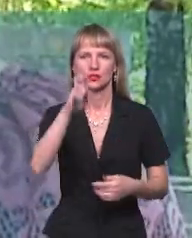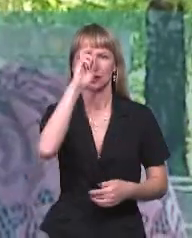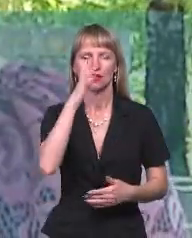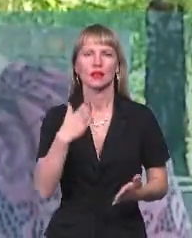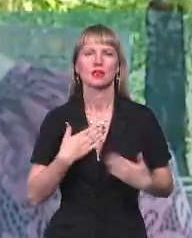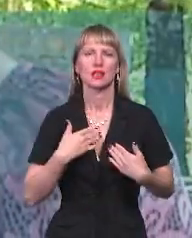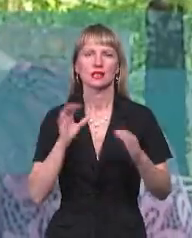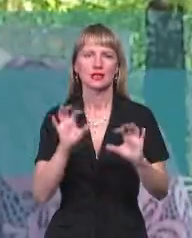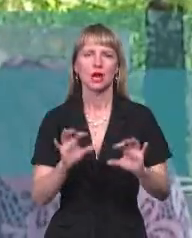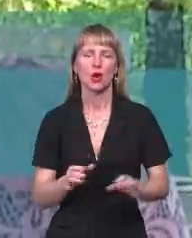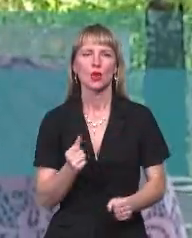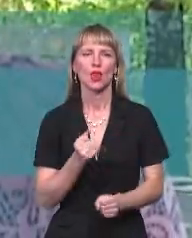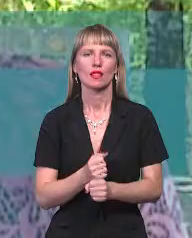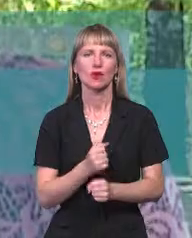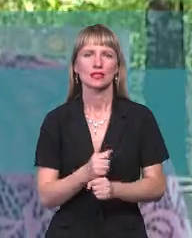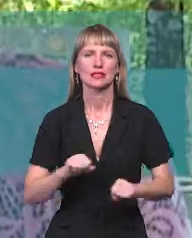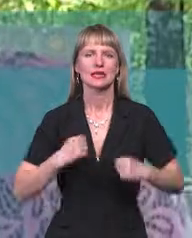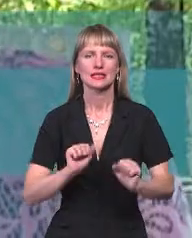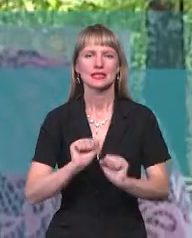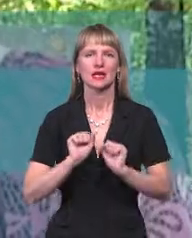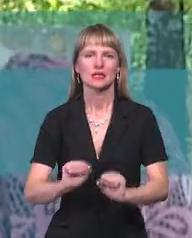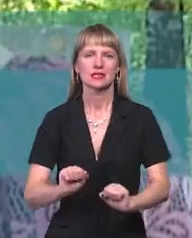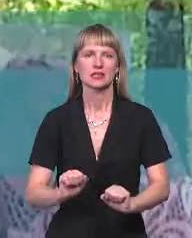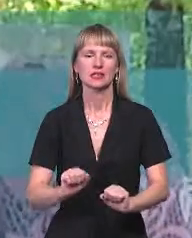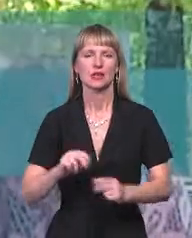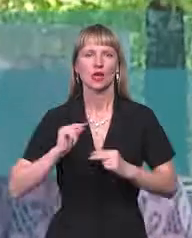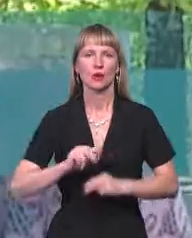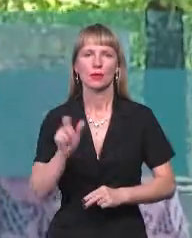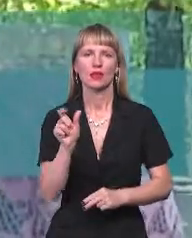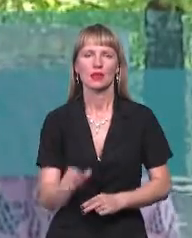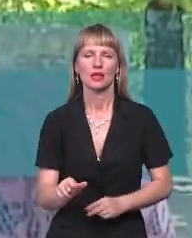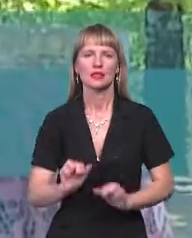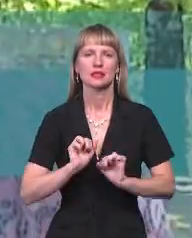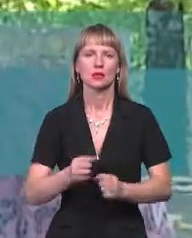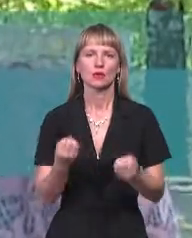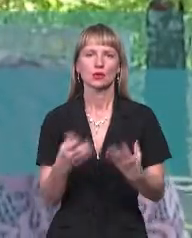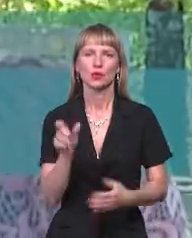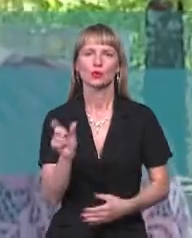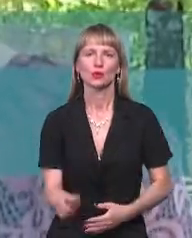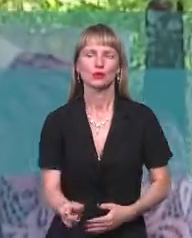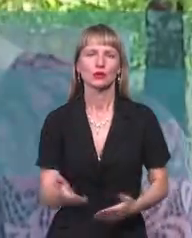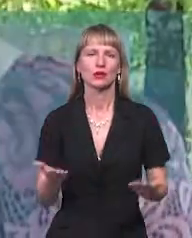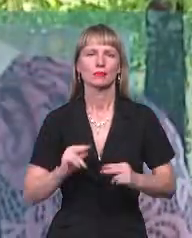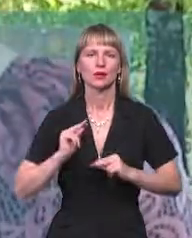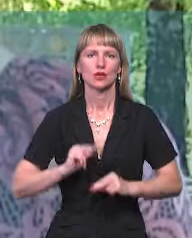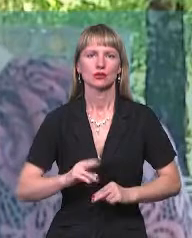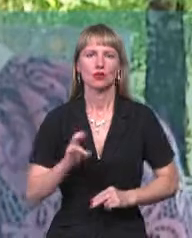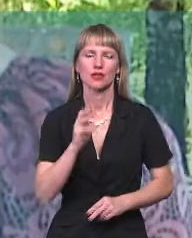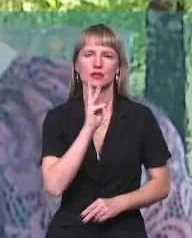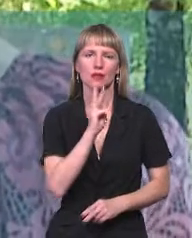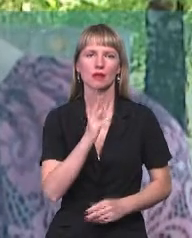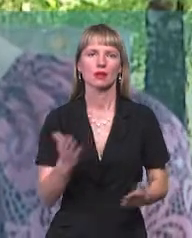наш законотворець намагається захистити робітника, захистити просту людину, яка працює на заробітну плату,